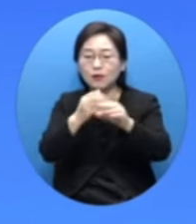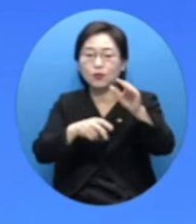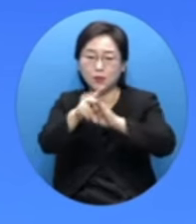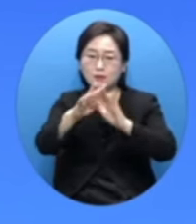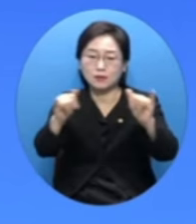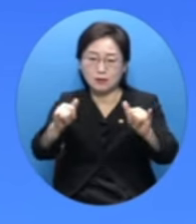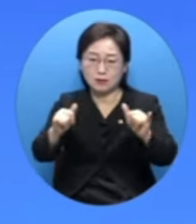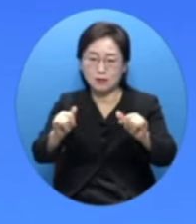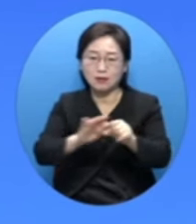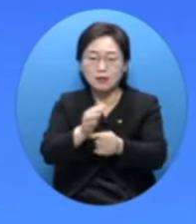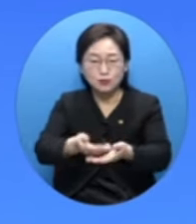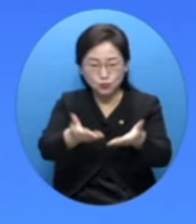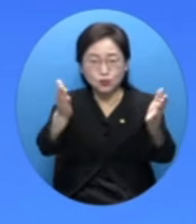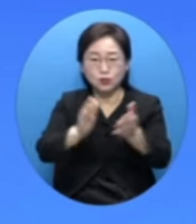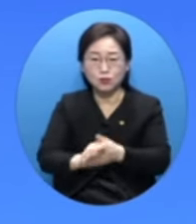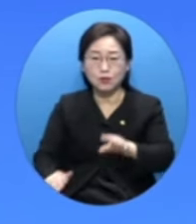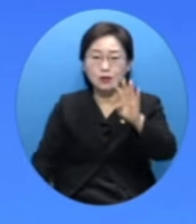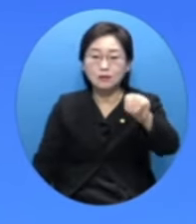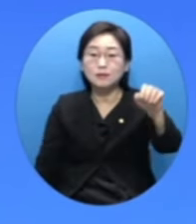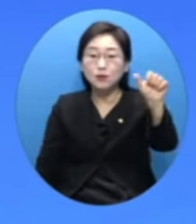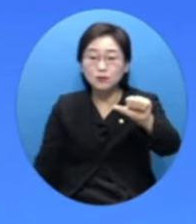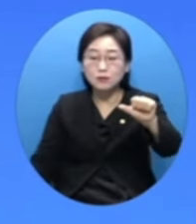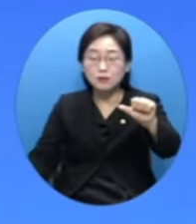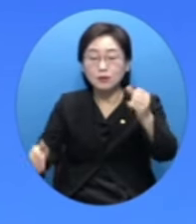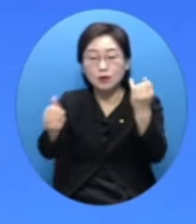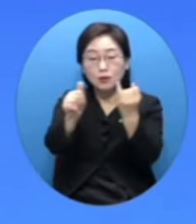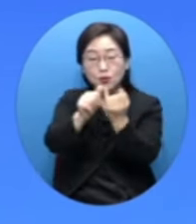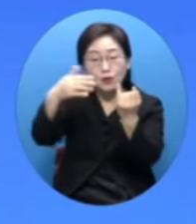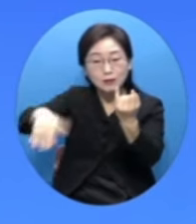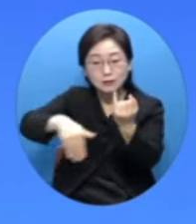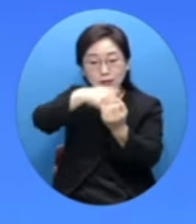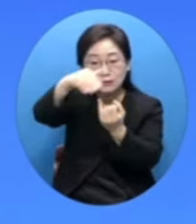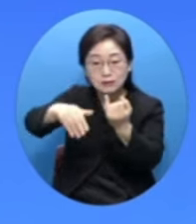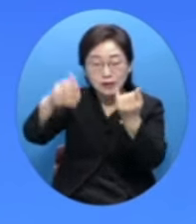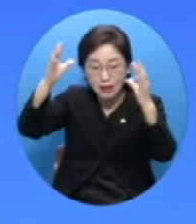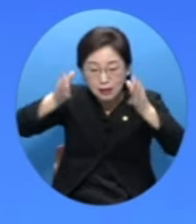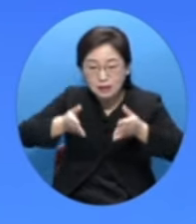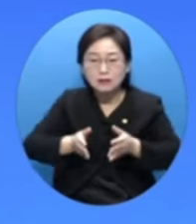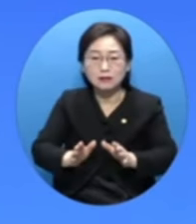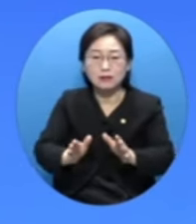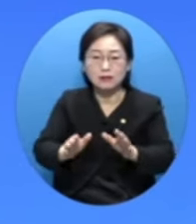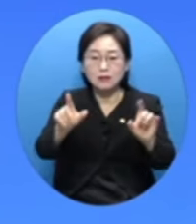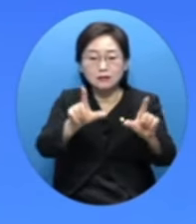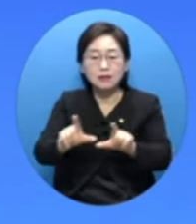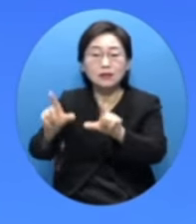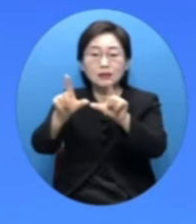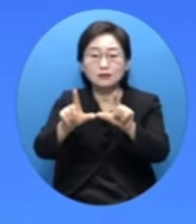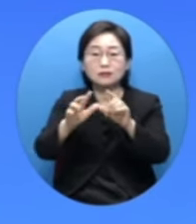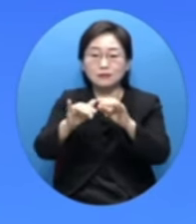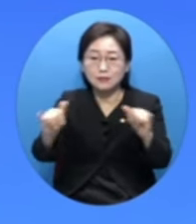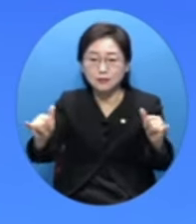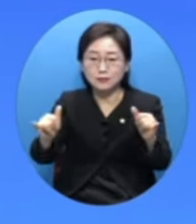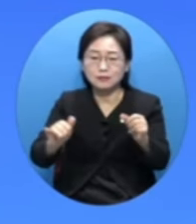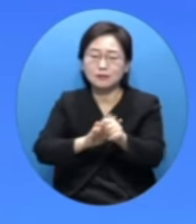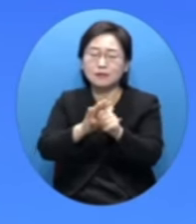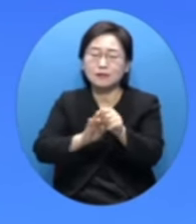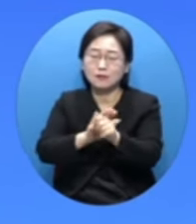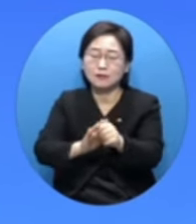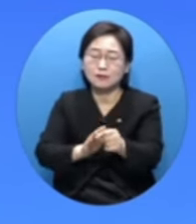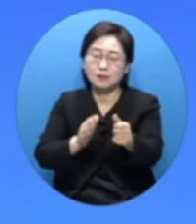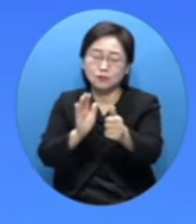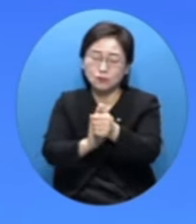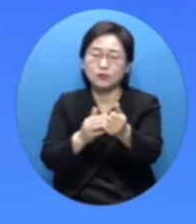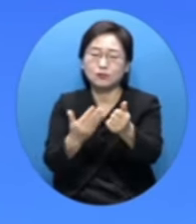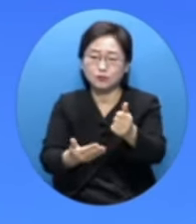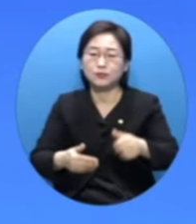것입니다. 3만 5천 미혼모, 그 외롭게 아이를 데리고 살고 있는 그들을 사랑으로 품어야 되는